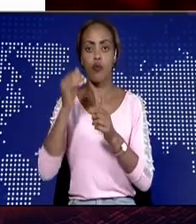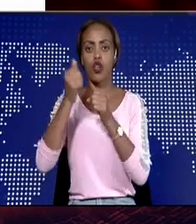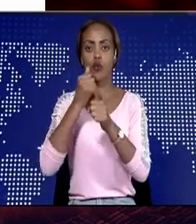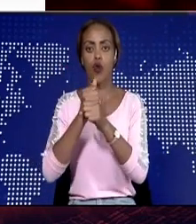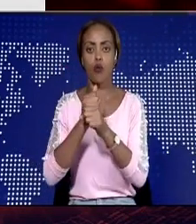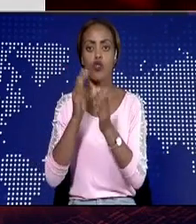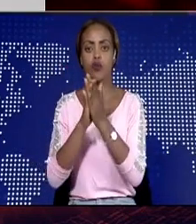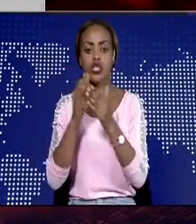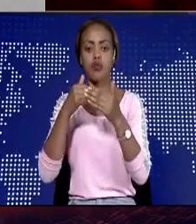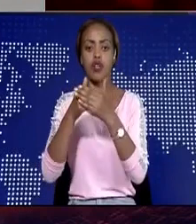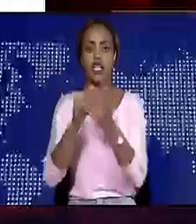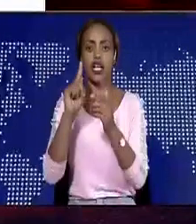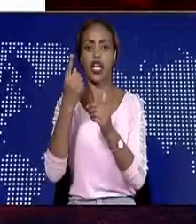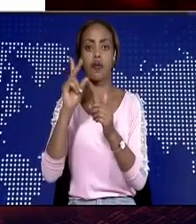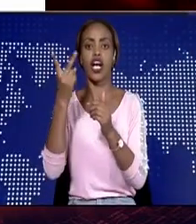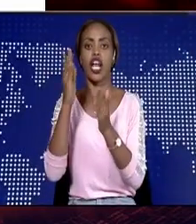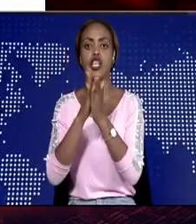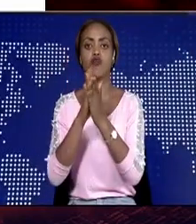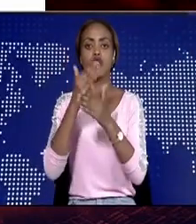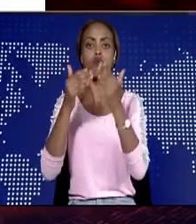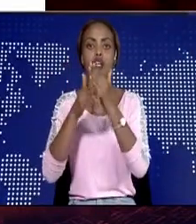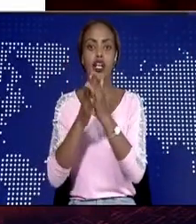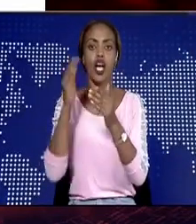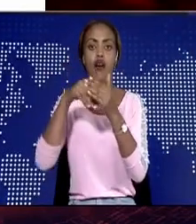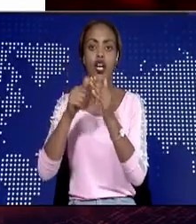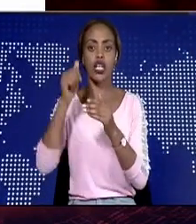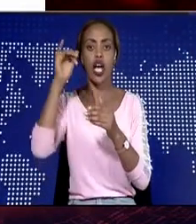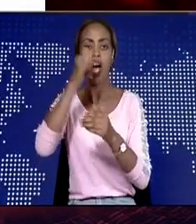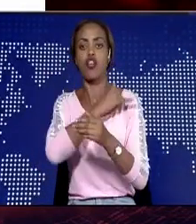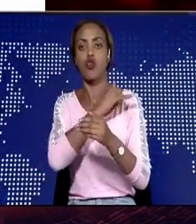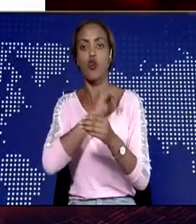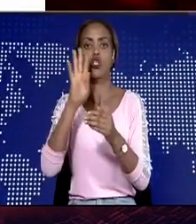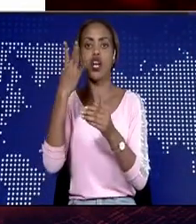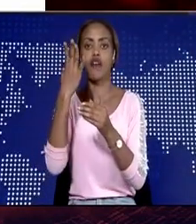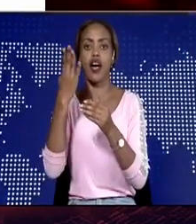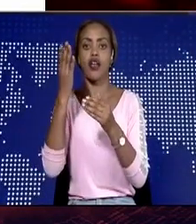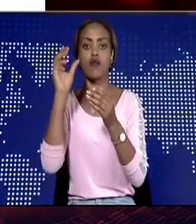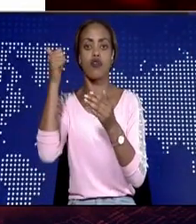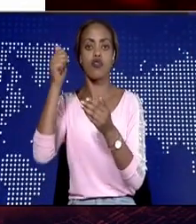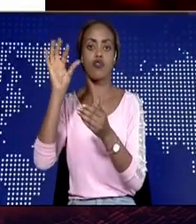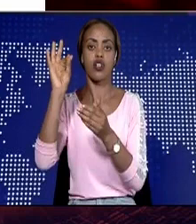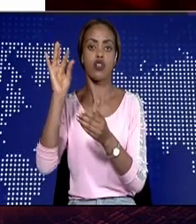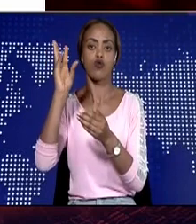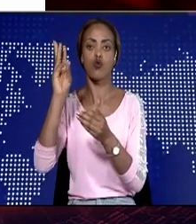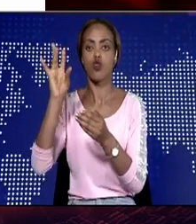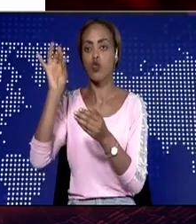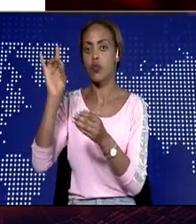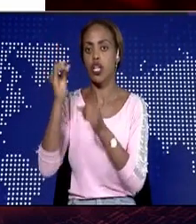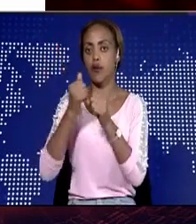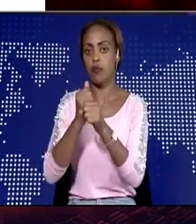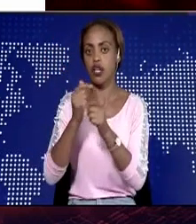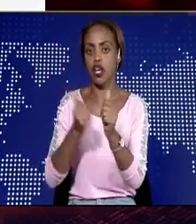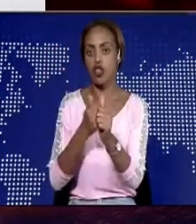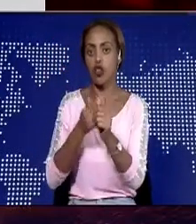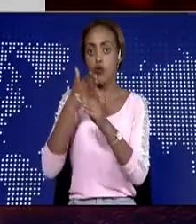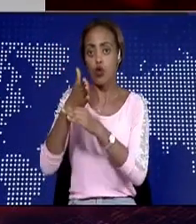من تمرتي مس بصح قدماين خلاين برك تمرتم ابي تمرتي حص يوحنس راوعي بشحن 966 عامه تمرت خطاتيلوم